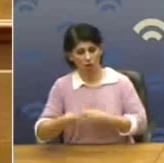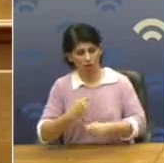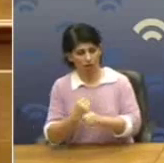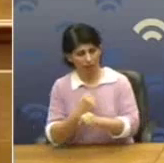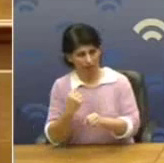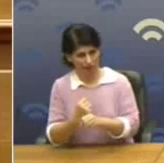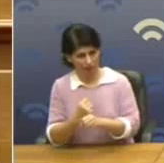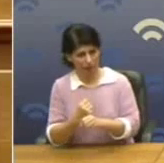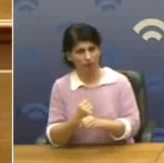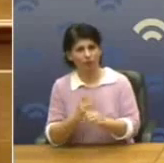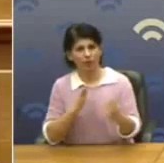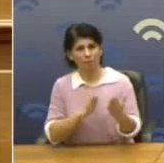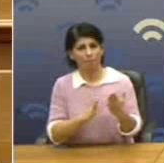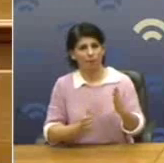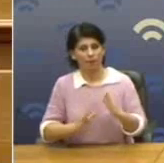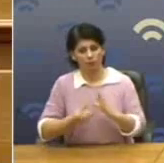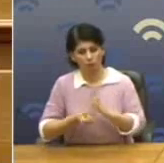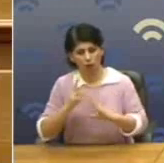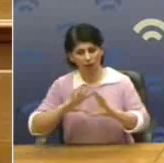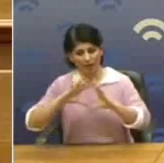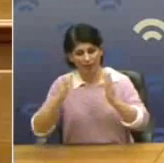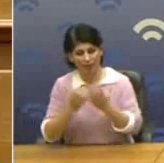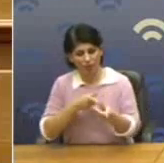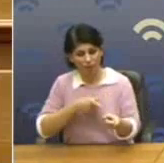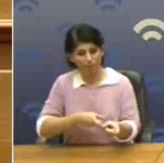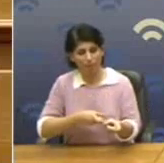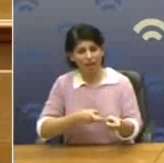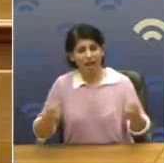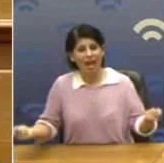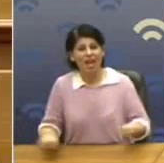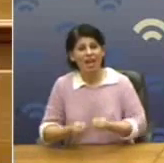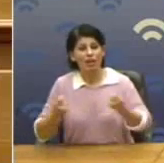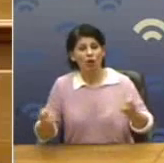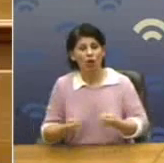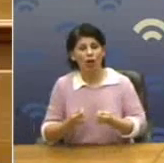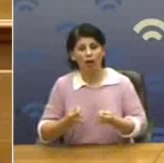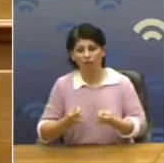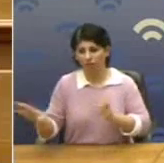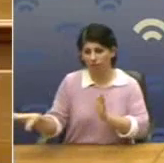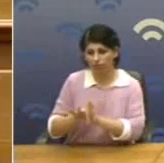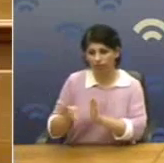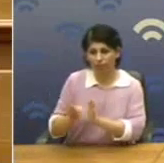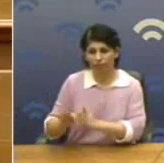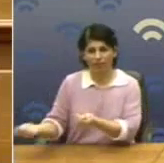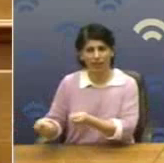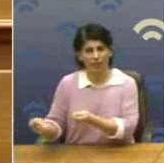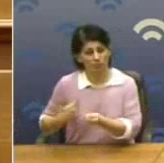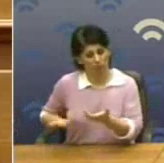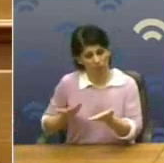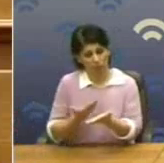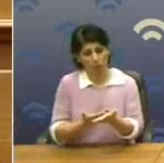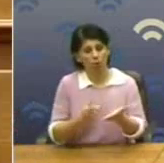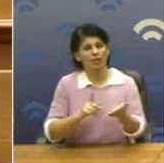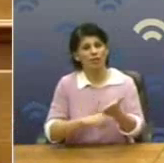απέναντι στη νέα γενικευμένη απειλή της εργολαβοποίησης των εργαζομένων. Και θα καταθέσουμε πρόταση νόμου για την